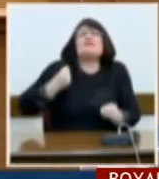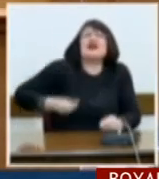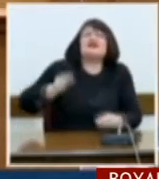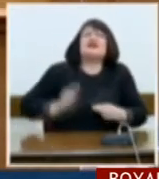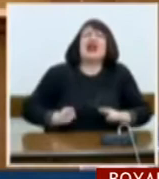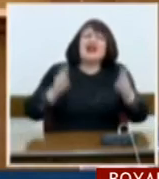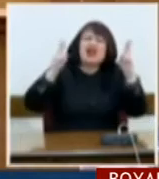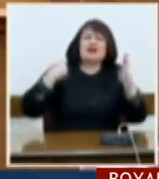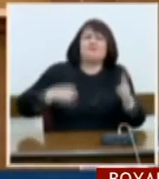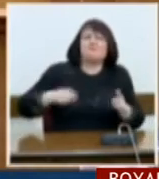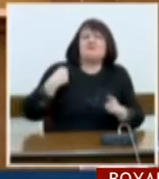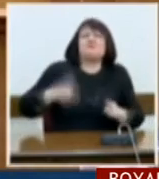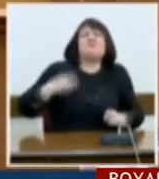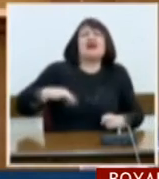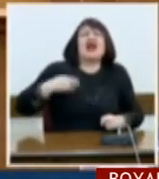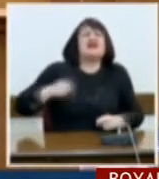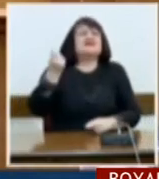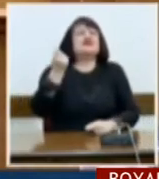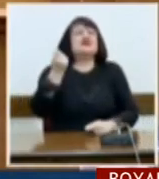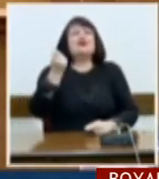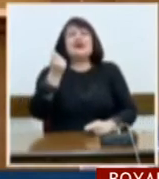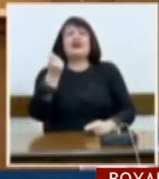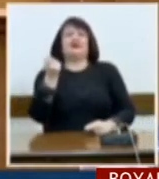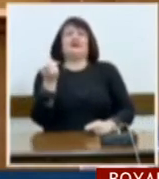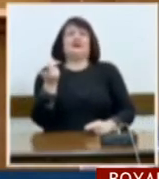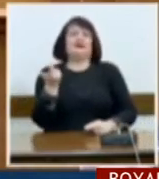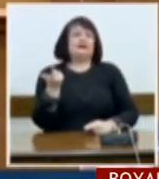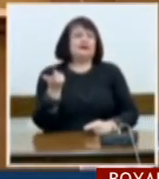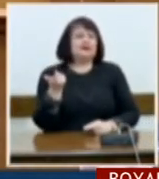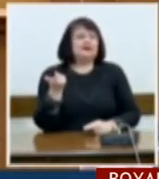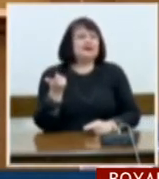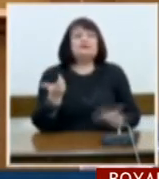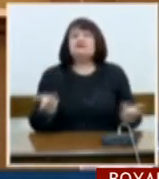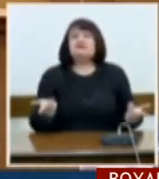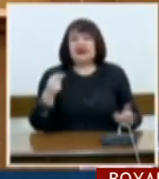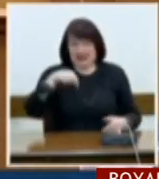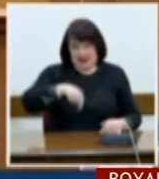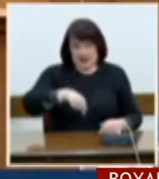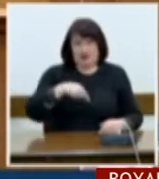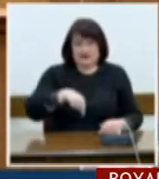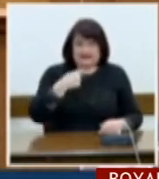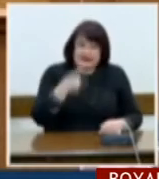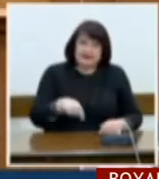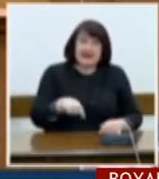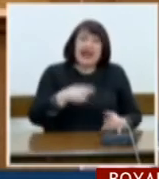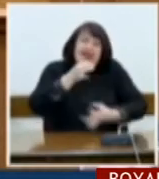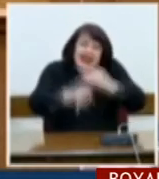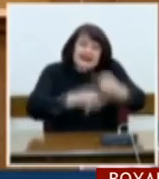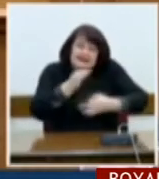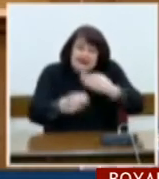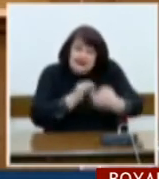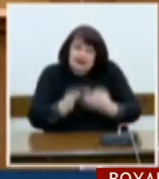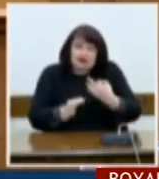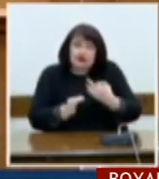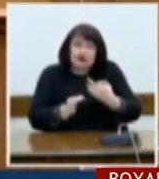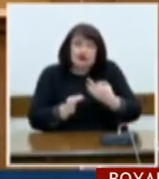πράσινης οικονομίας. Αυτή είναι η μεγάλη διεθνής εικόνα. Αλλά εγώ σήμερα θα έρθω να εξηγήσω Γιατί